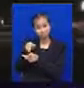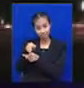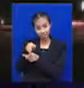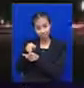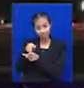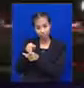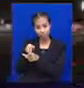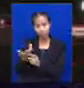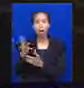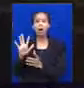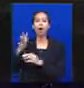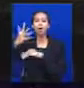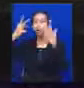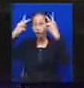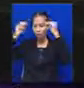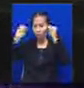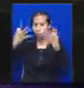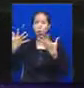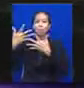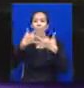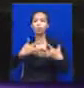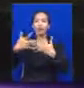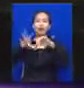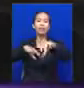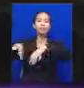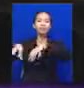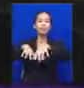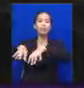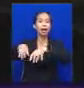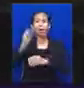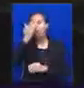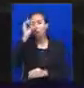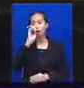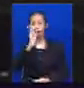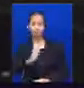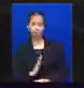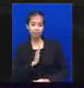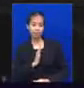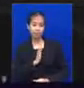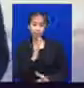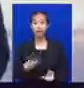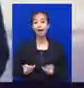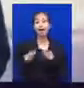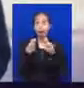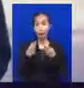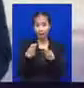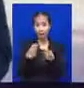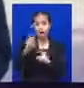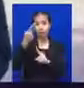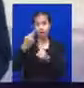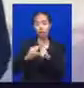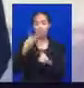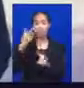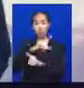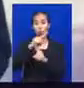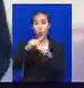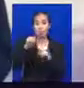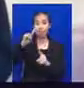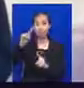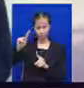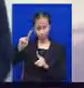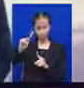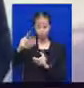บดีบารักโอบามาแห่งสหรัฐเนี่ยเพื่อเป็นเกียรติแก่ผู้นำประเทศที่เข้าร่วมประชุมในครั้งนี้ส่วนในวันที่1เมษายนก็จะเป็นกำหนดการ